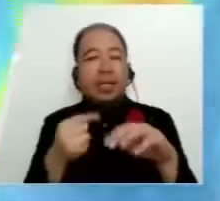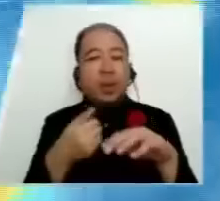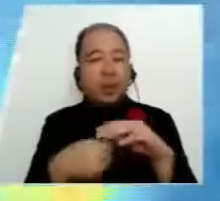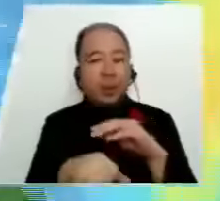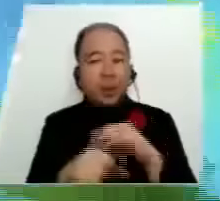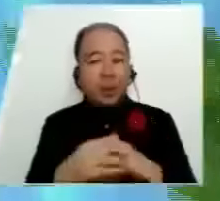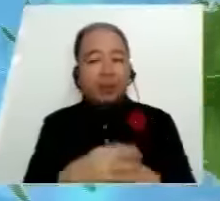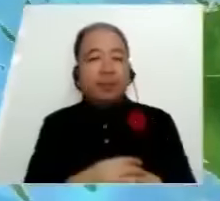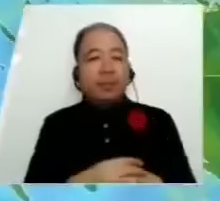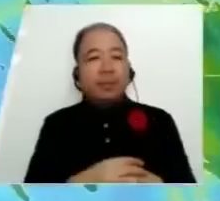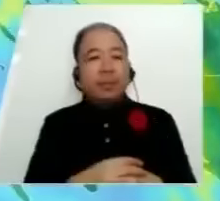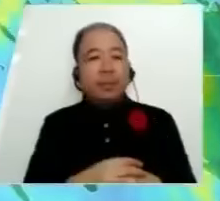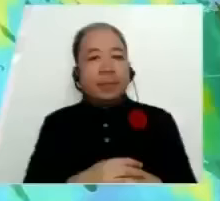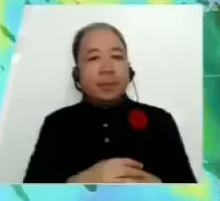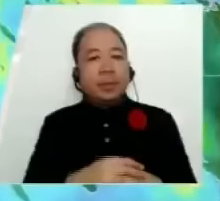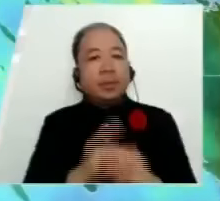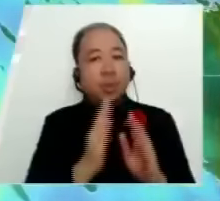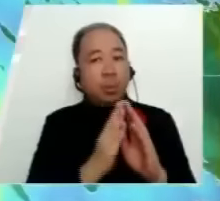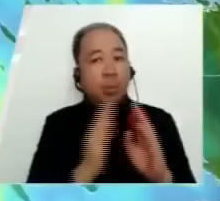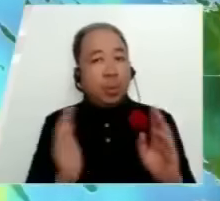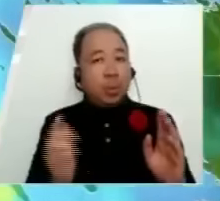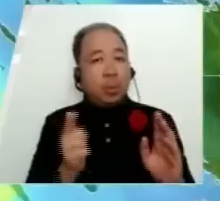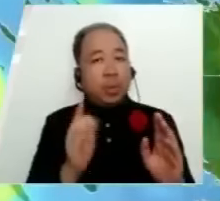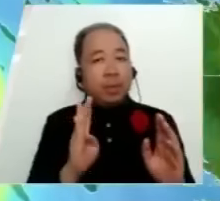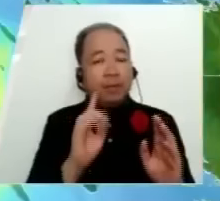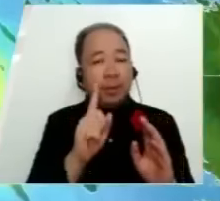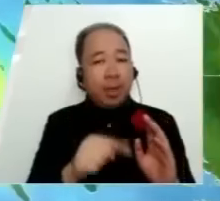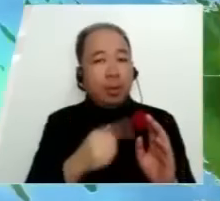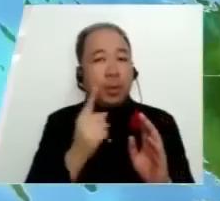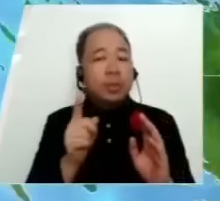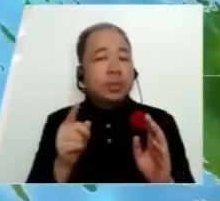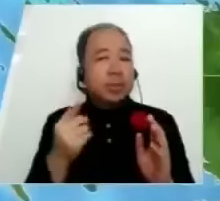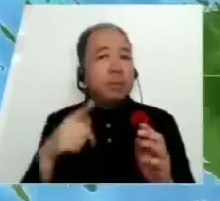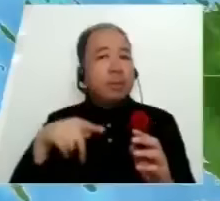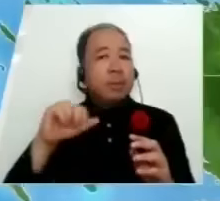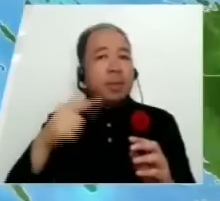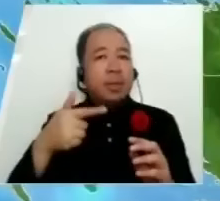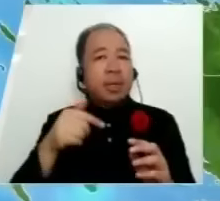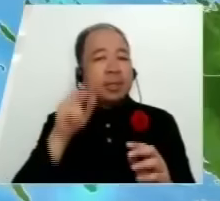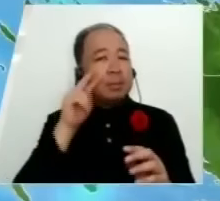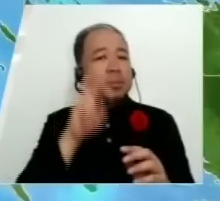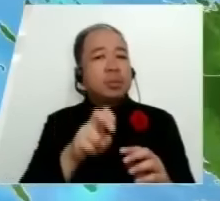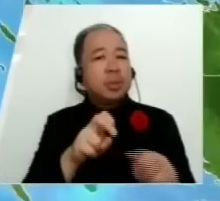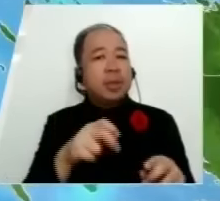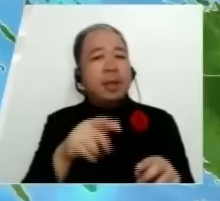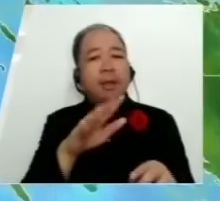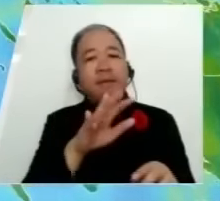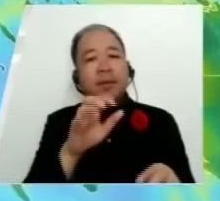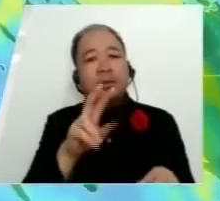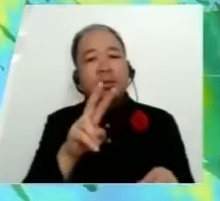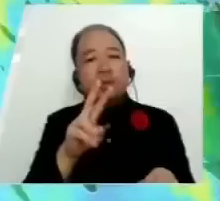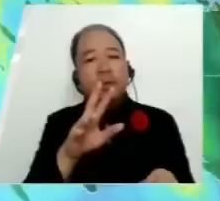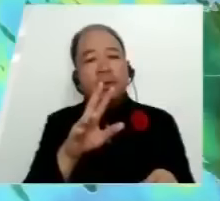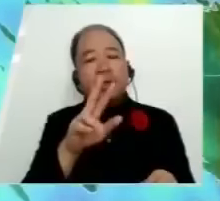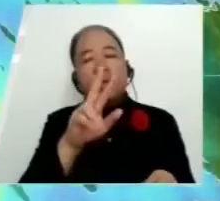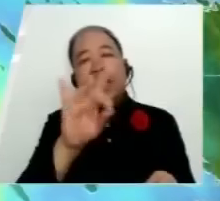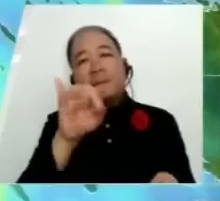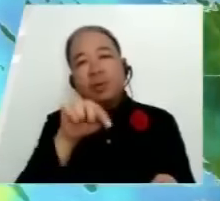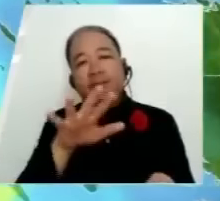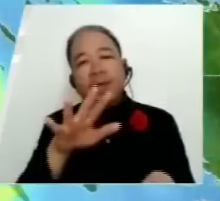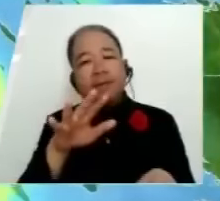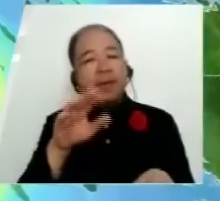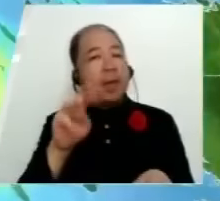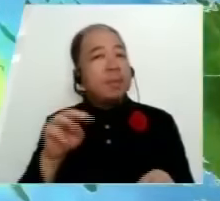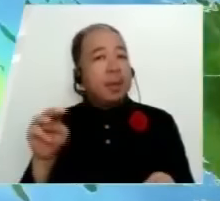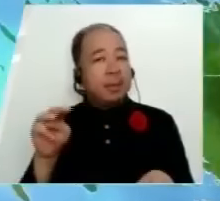ng 24 oras, mga kapuso, na itala po ng pag-asa ang 528.5 millimeters of rain. Diyan po yan sa